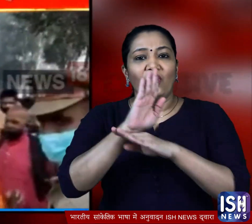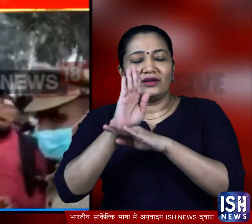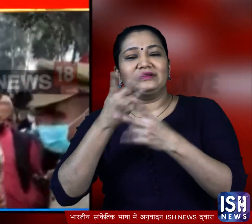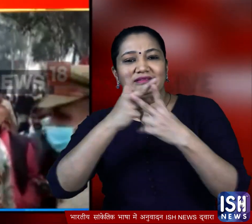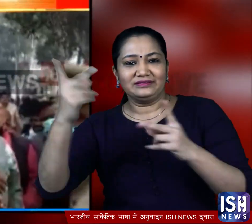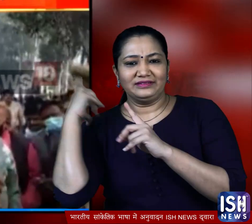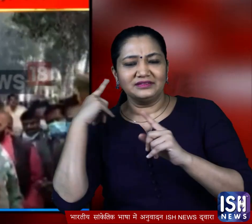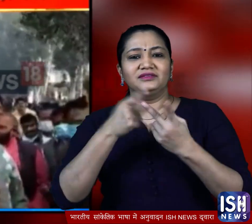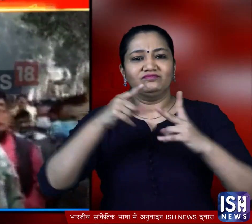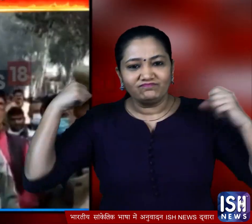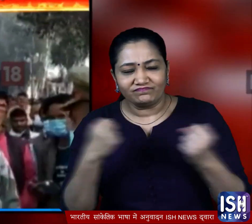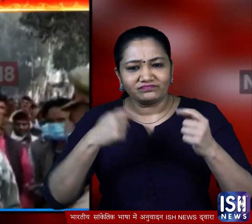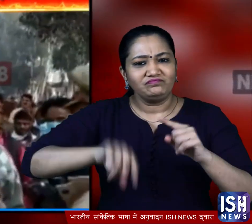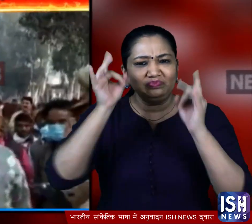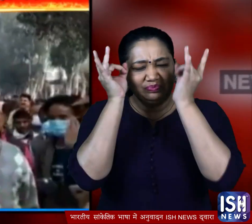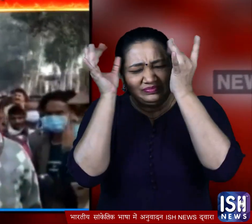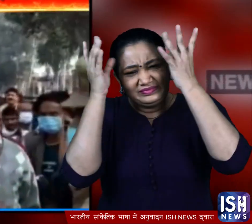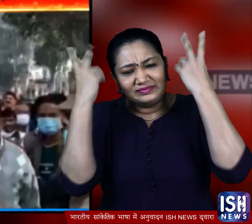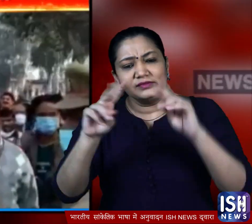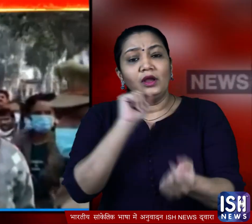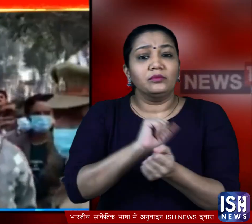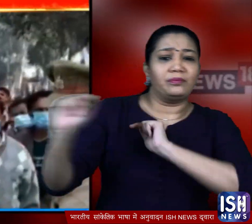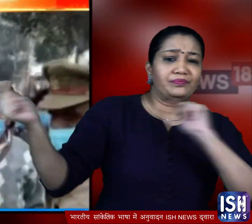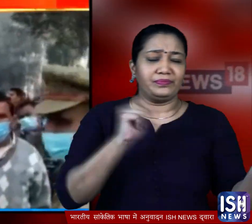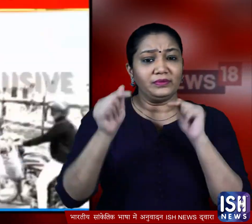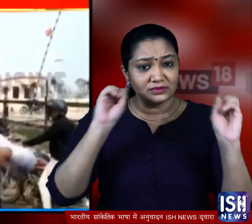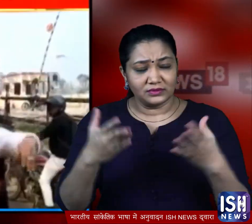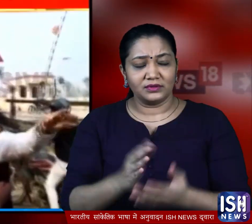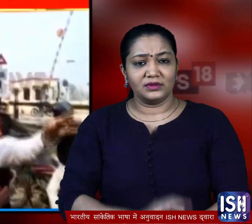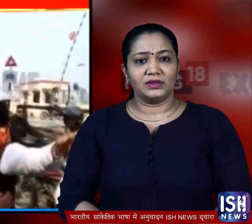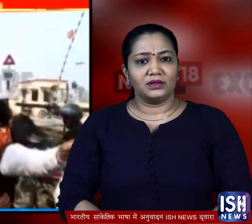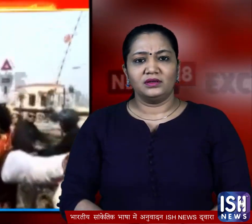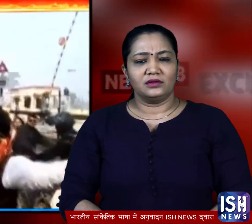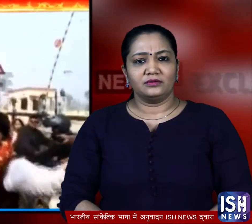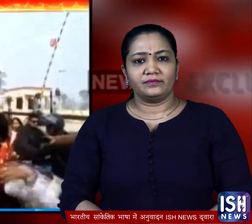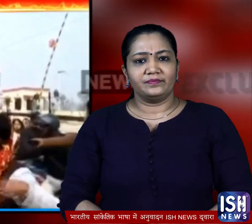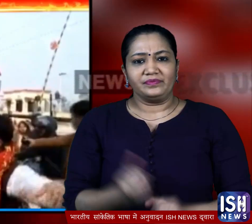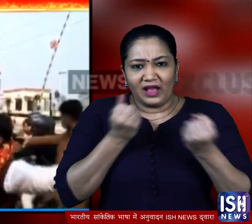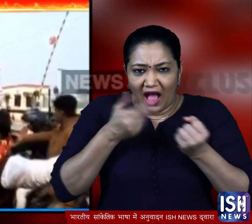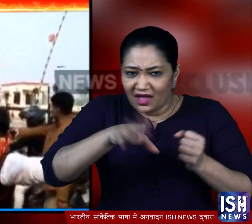कांग्रेस के दूसरे नेता और कार्यकर्ताओं को इतना गुस्सा आ गया कि वो पुलिस से ही भिड़ गए।